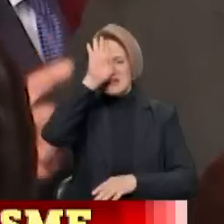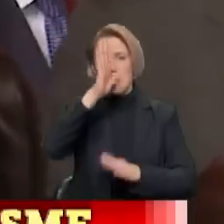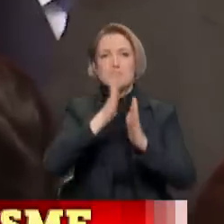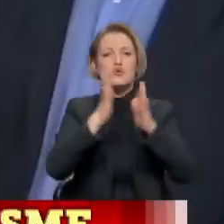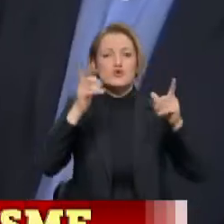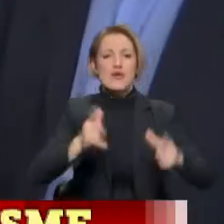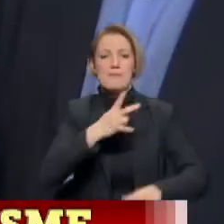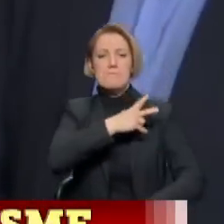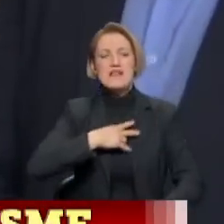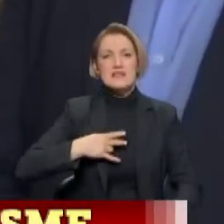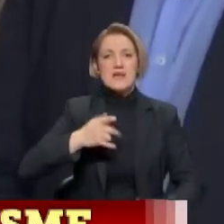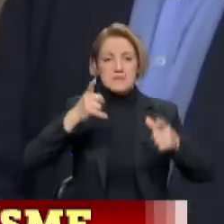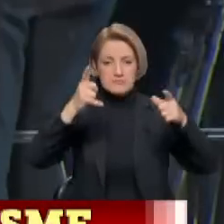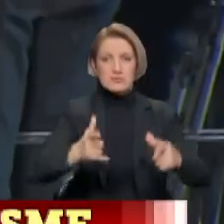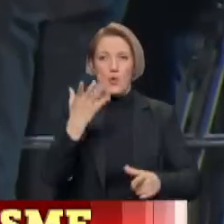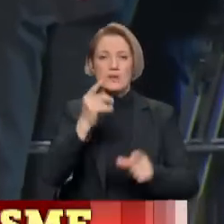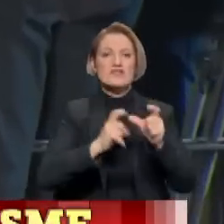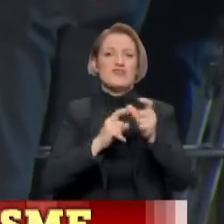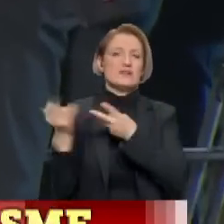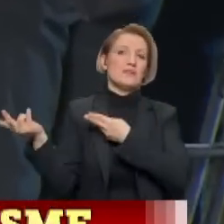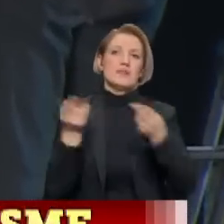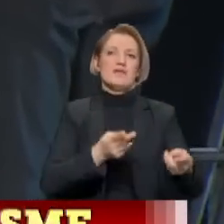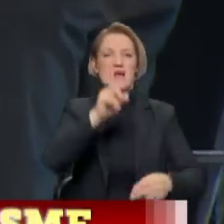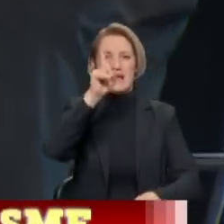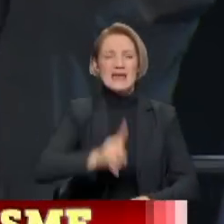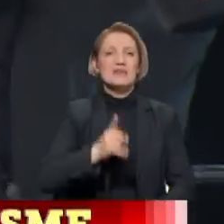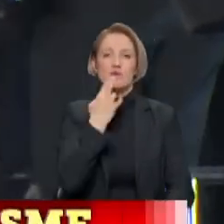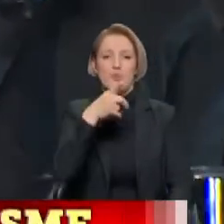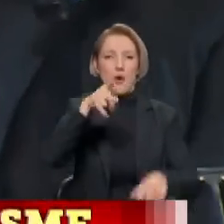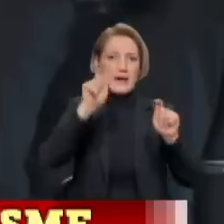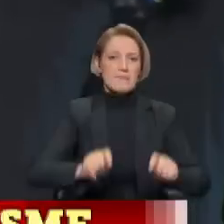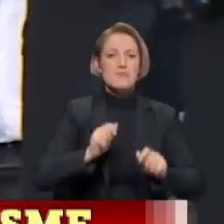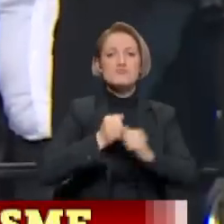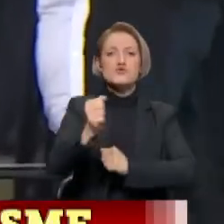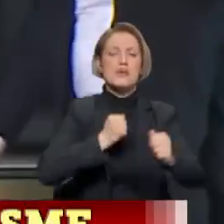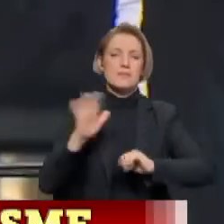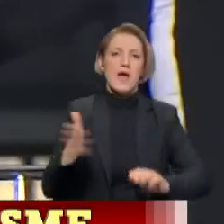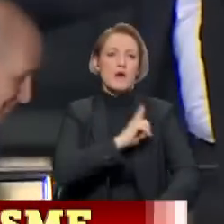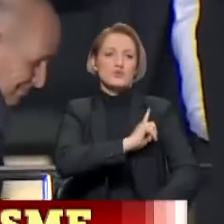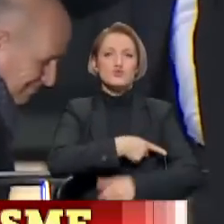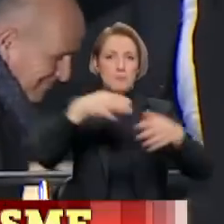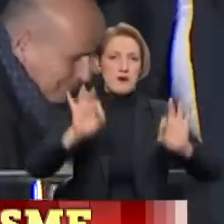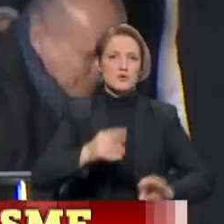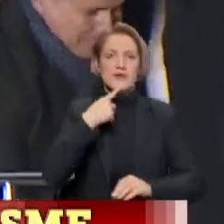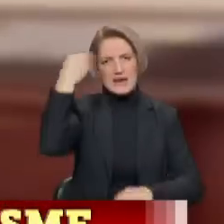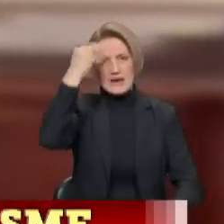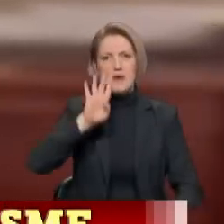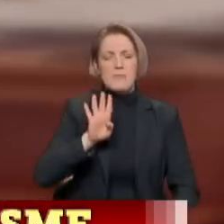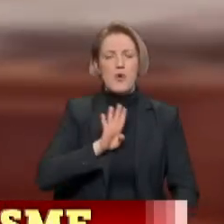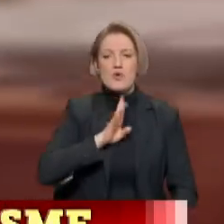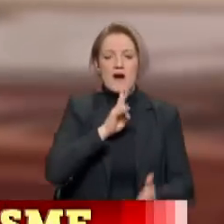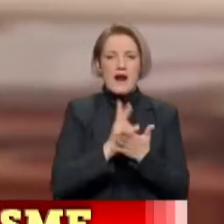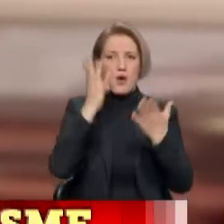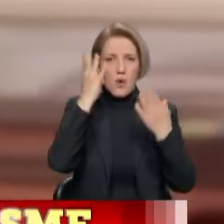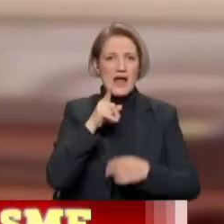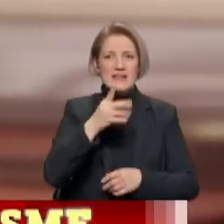Belediyesi'nin bulunduğu Saraçhane'ye çağırmıştı. İlk mesajını da oradan verdi. Mücadelemiz daha güçlü başlıyor dedi. İmamoğlu kararı